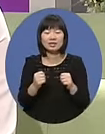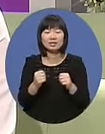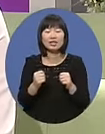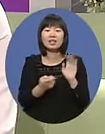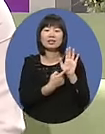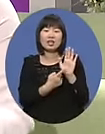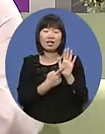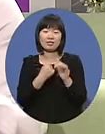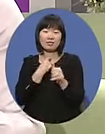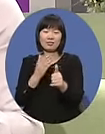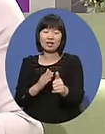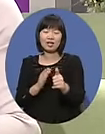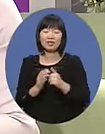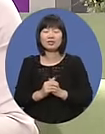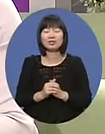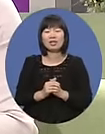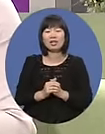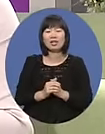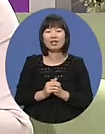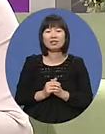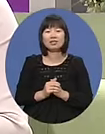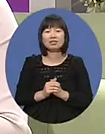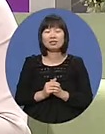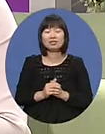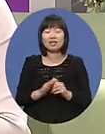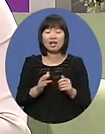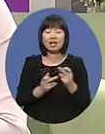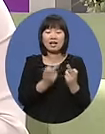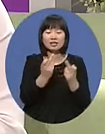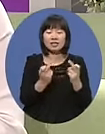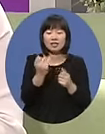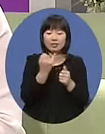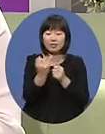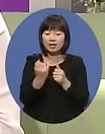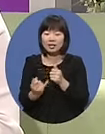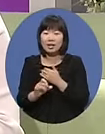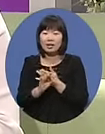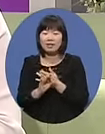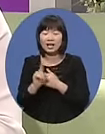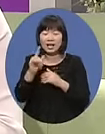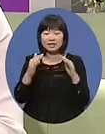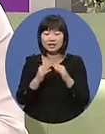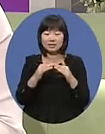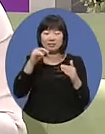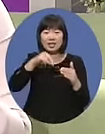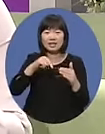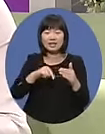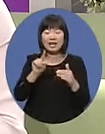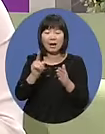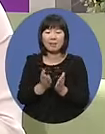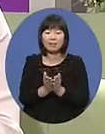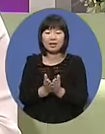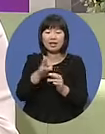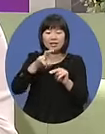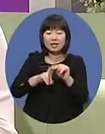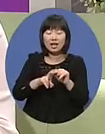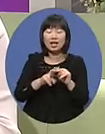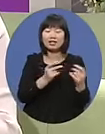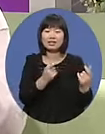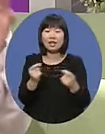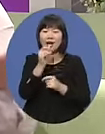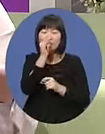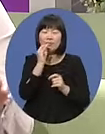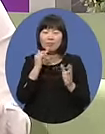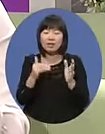발휘가 되어야 되겠죠. 동서라고 하면 한 집안에, 그러니까 동지. 그러니까 서로 예, 네. 한 배를 탄 동지이면서